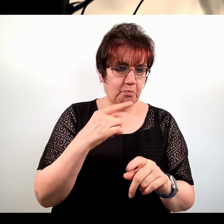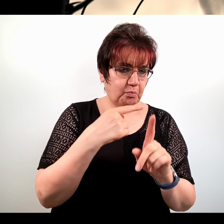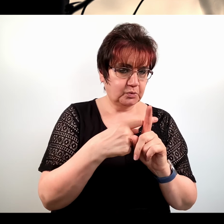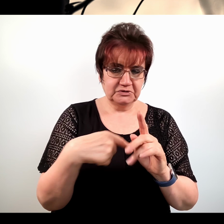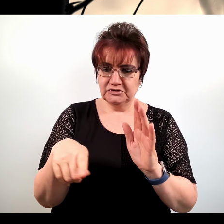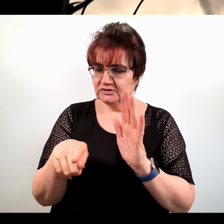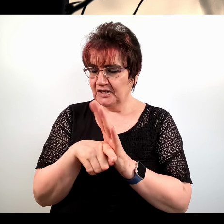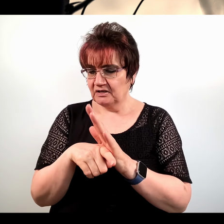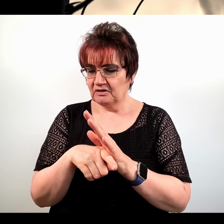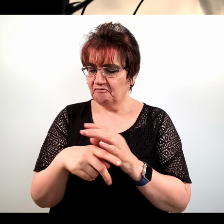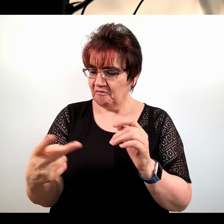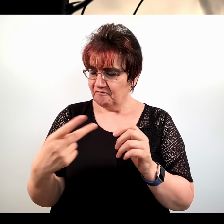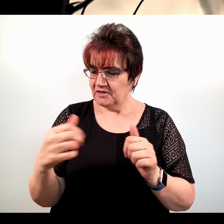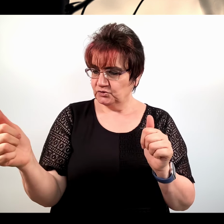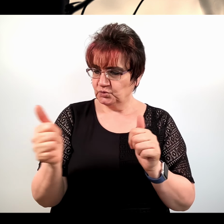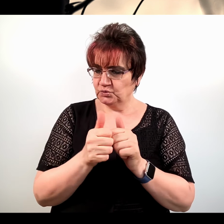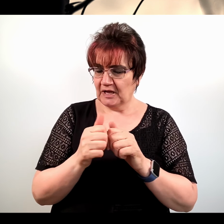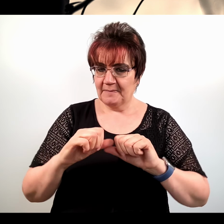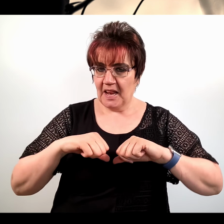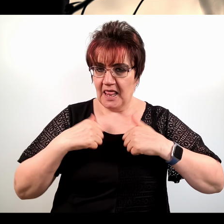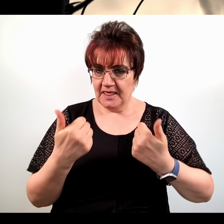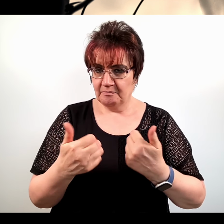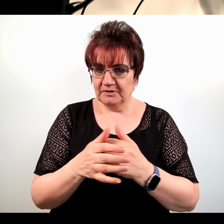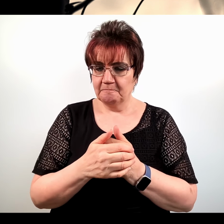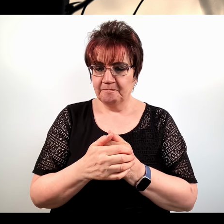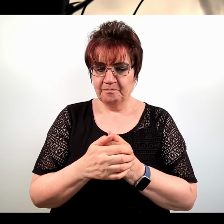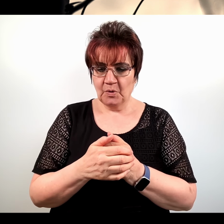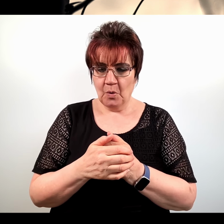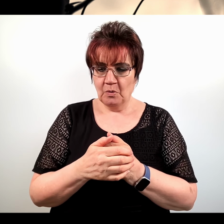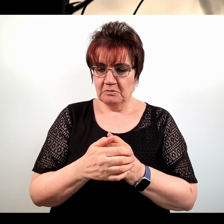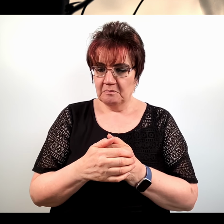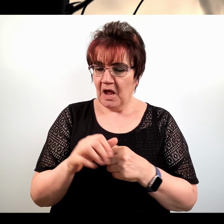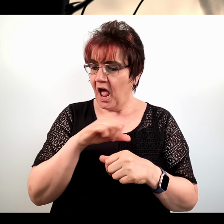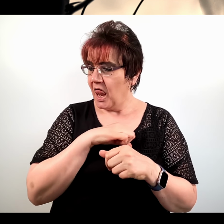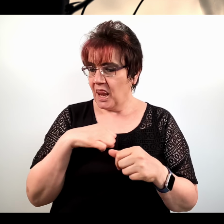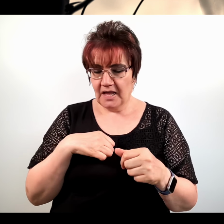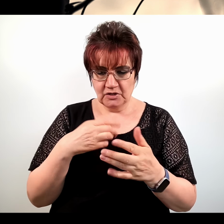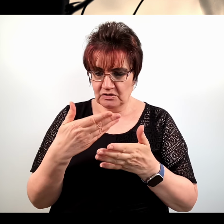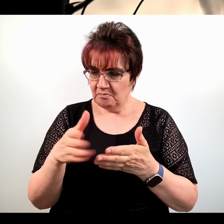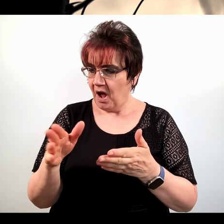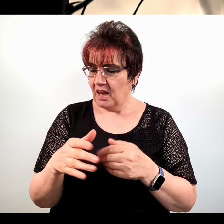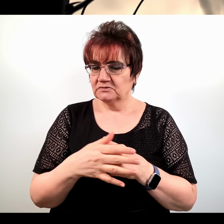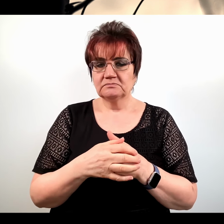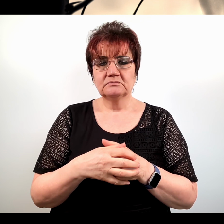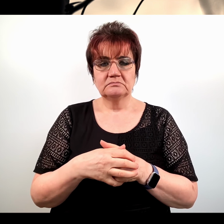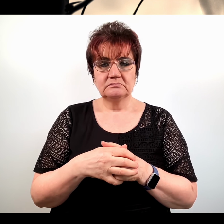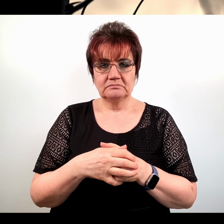Böses, das werden wir gemeinsam erleben und niemand soll alleine sein.